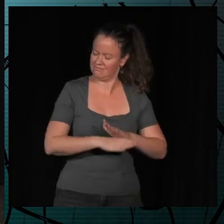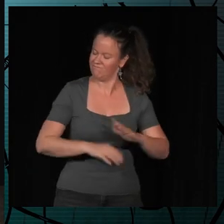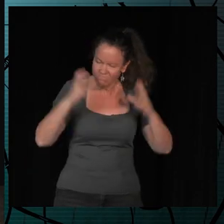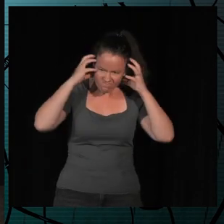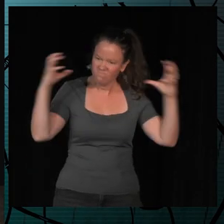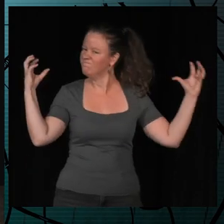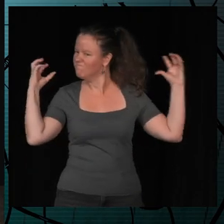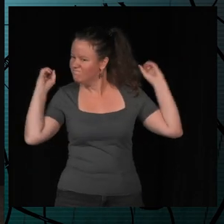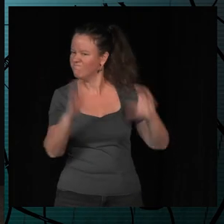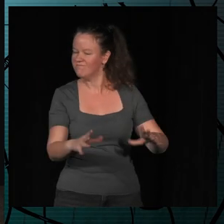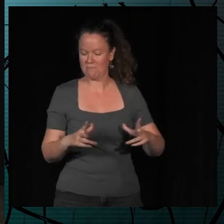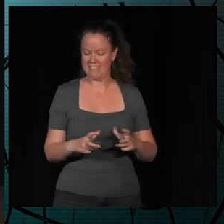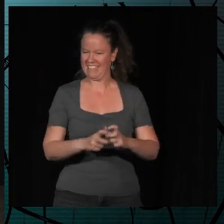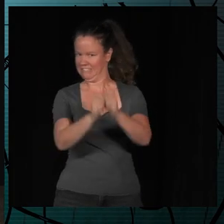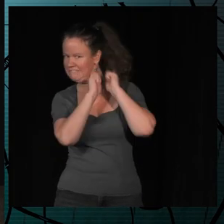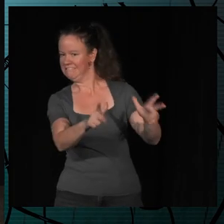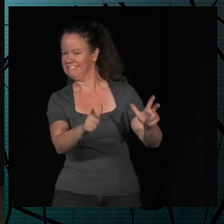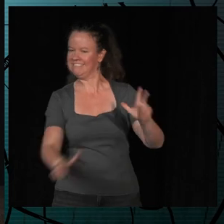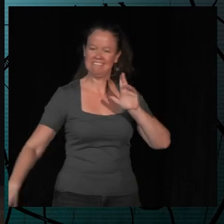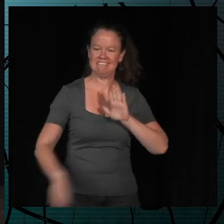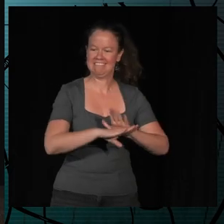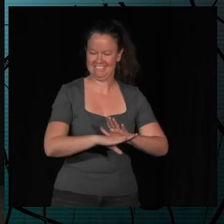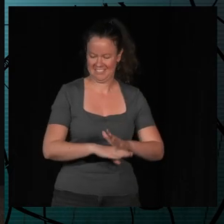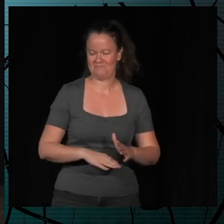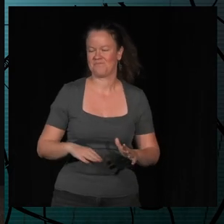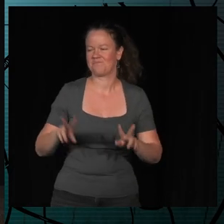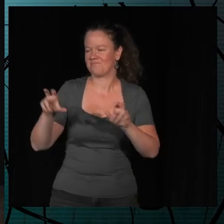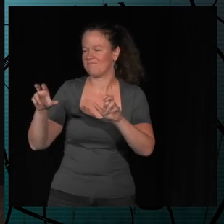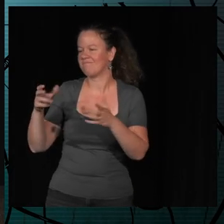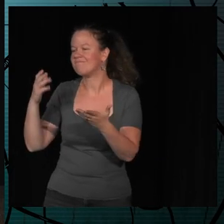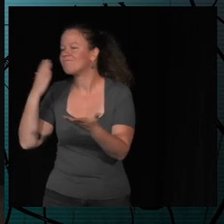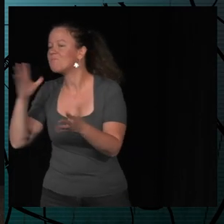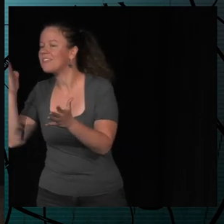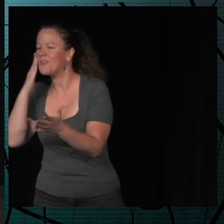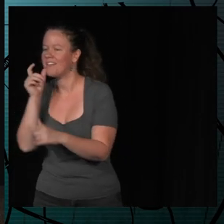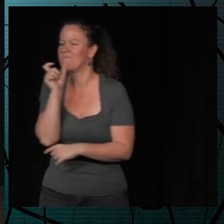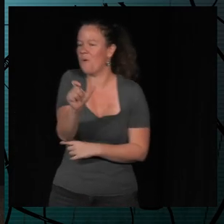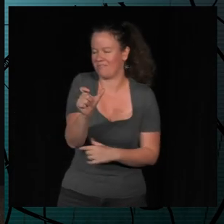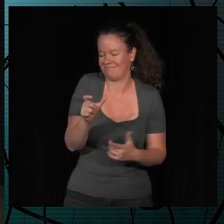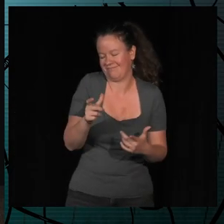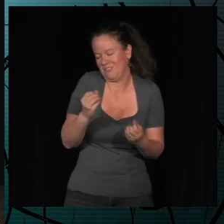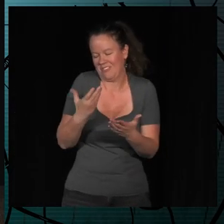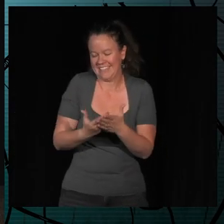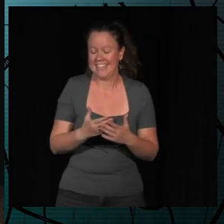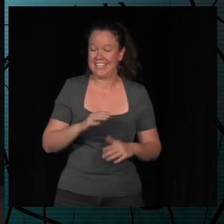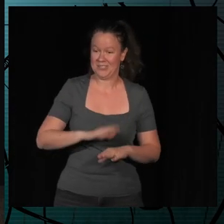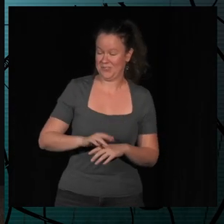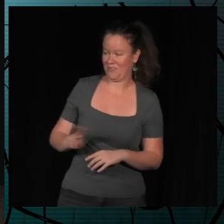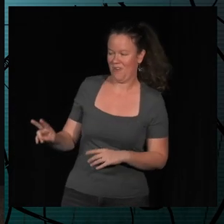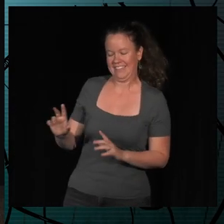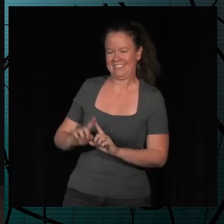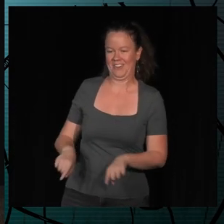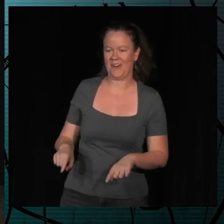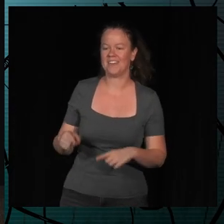maximum je lance ma manette sur l'écran et je l'explose mais en gros j'arrête et je m'en vais et et ça c'est un qu'on qu'on a craqué quoi et on